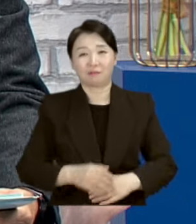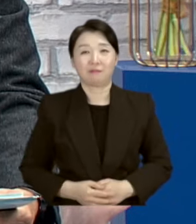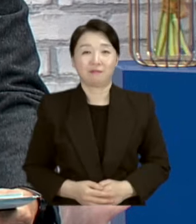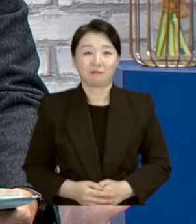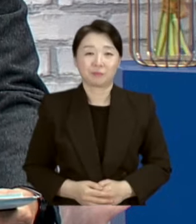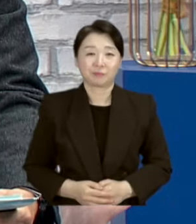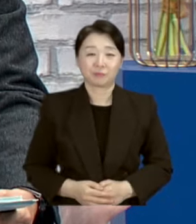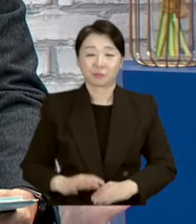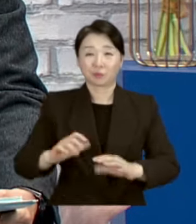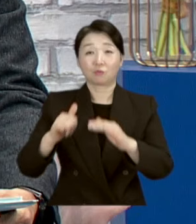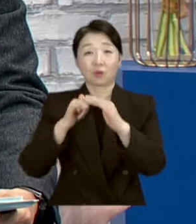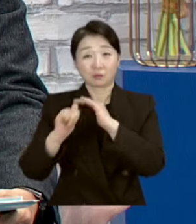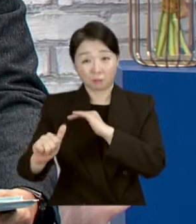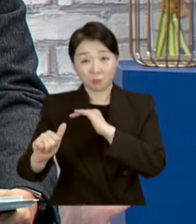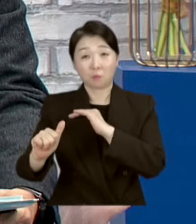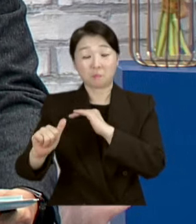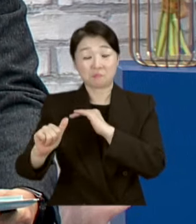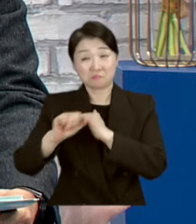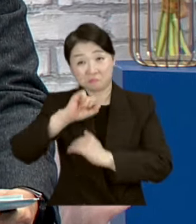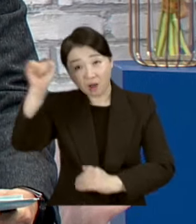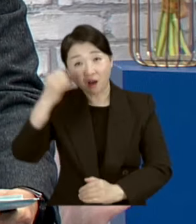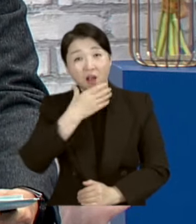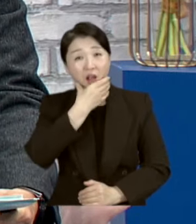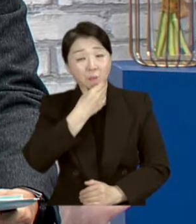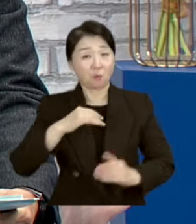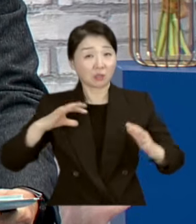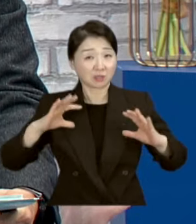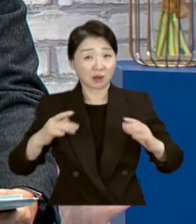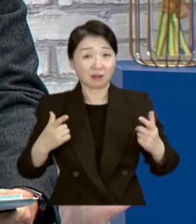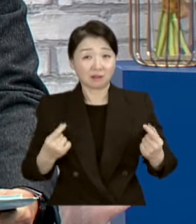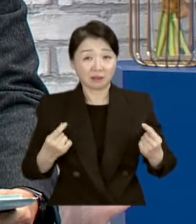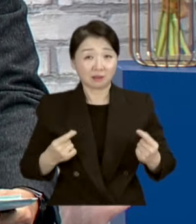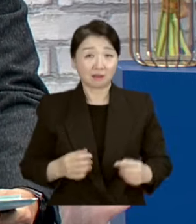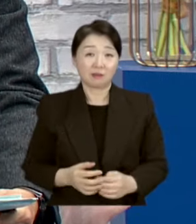참 너무나도 행복하고 정말 네. 자랑스러울 것 같은데